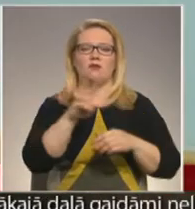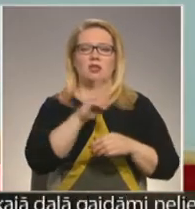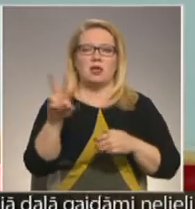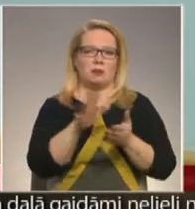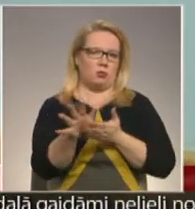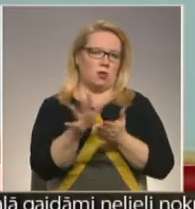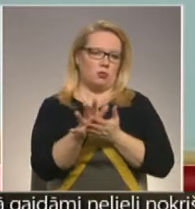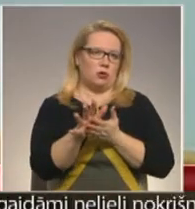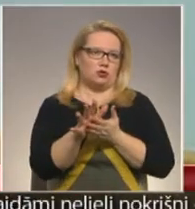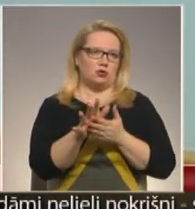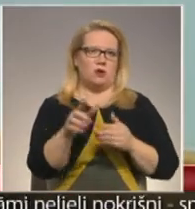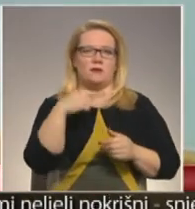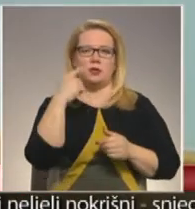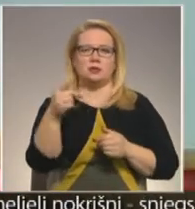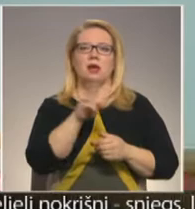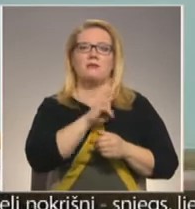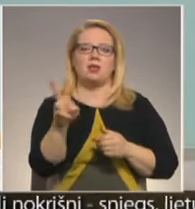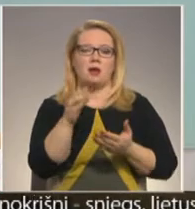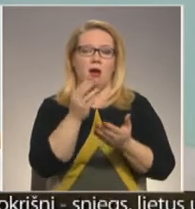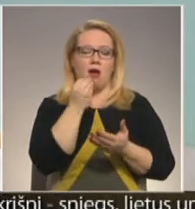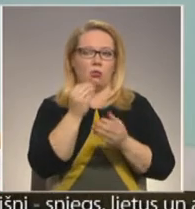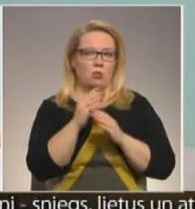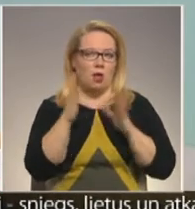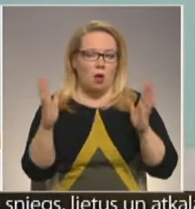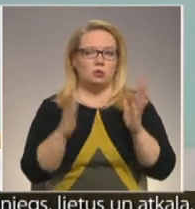lietošanu. Vitamīnu sēdu daudz, augļus.